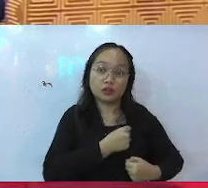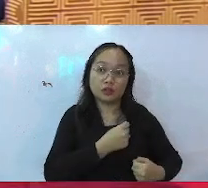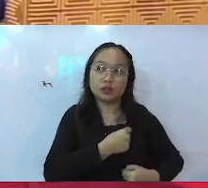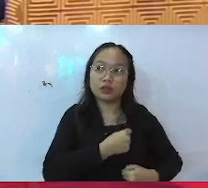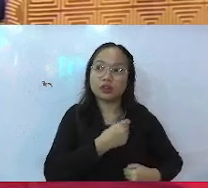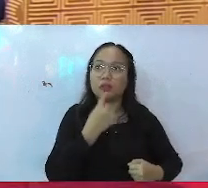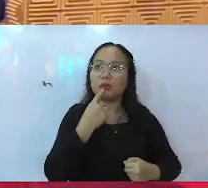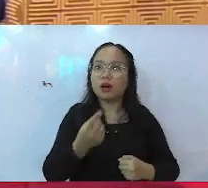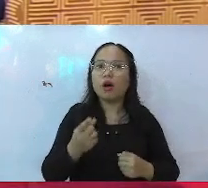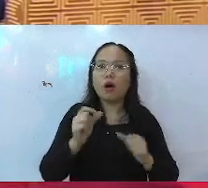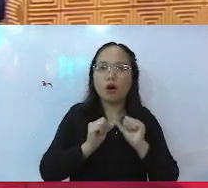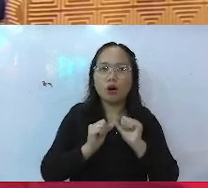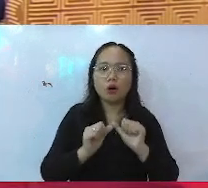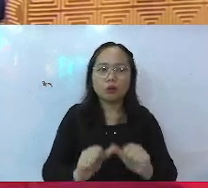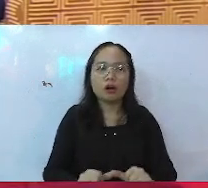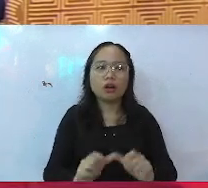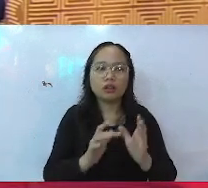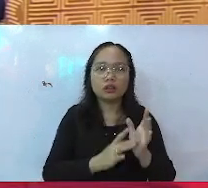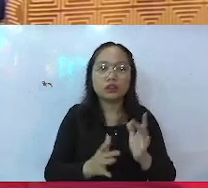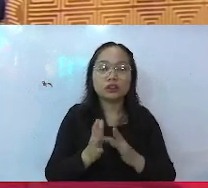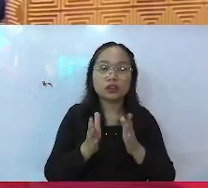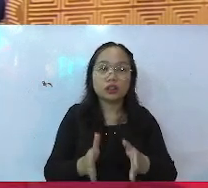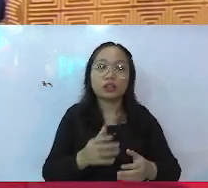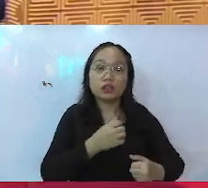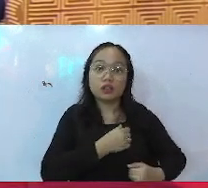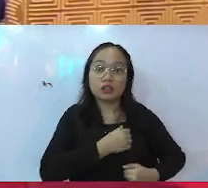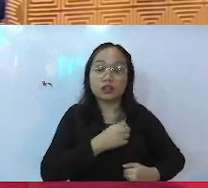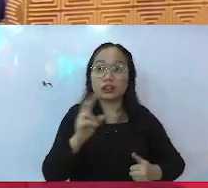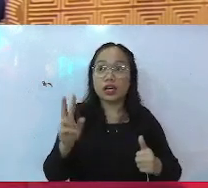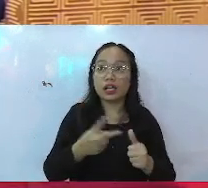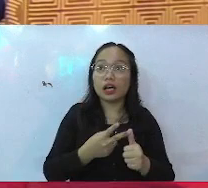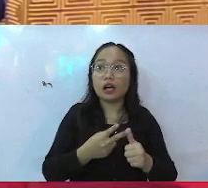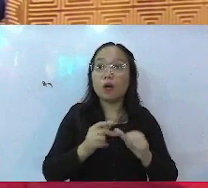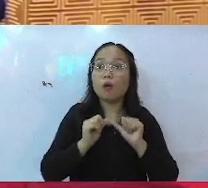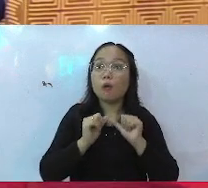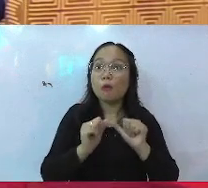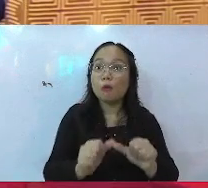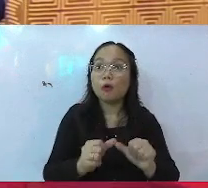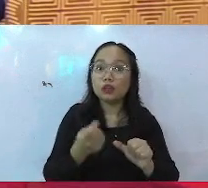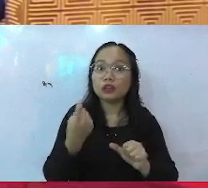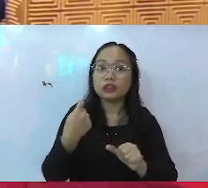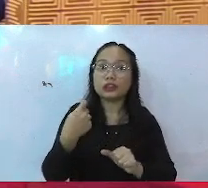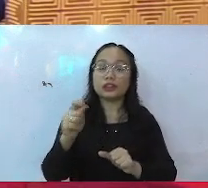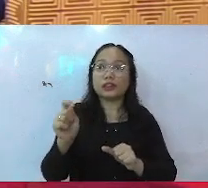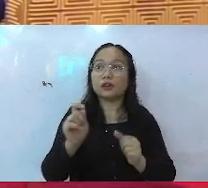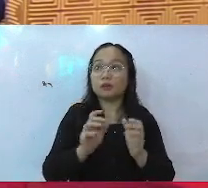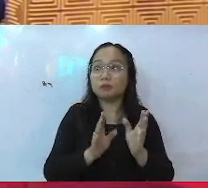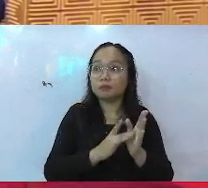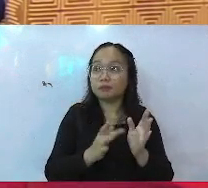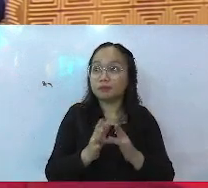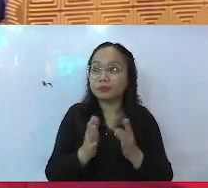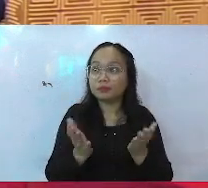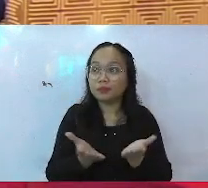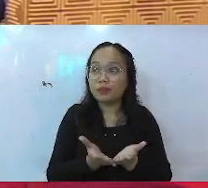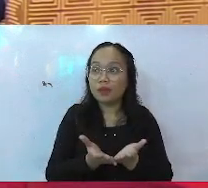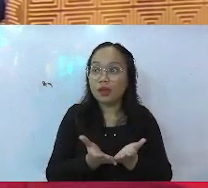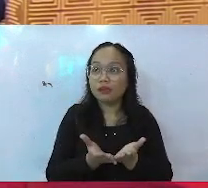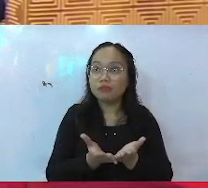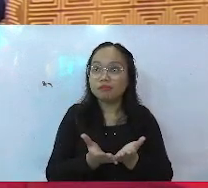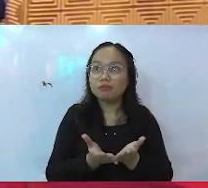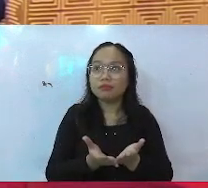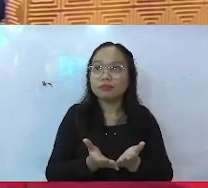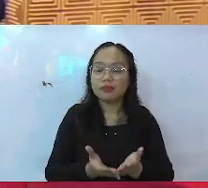onward Christian soldiers pangalawa Hold the fort yan ha Ayan at least binibigyan na natin sila ng mga